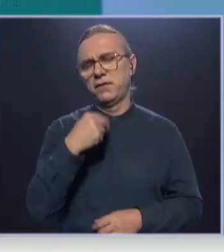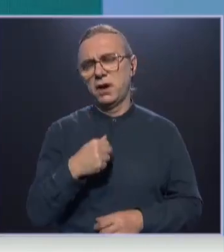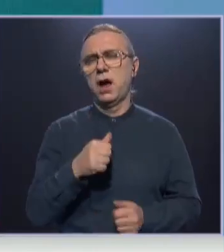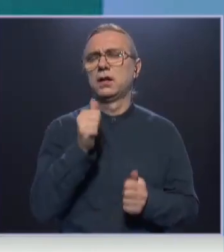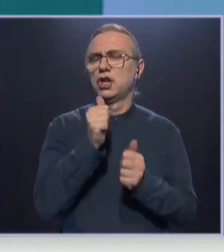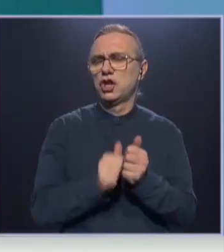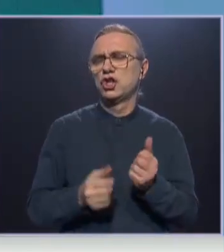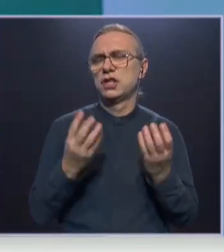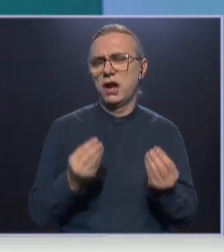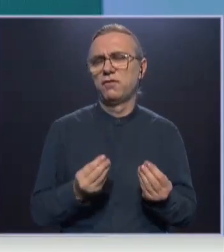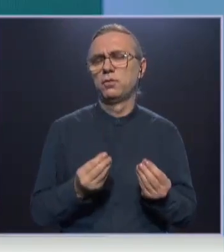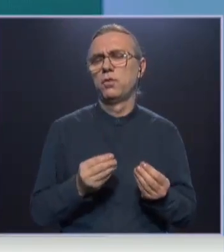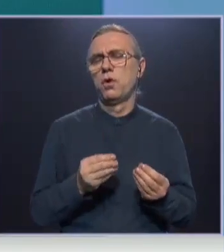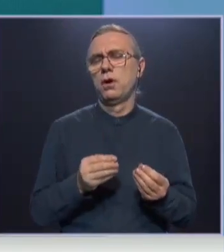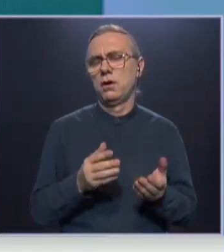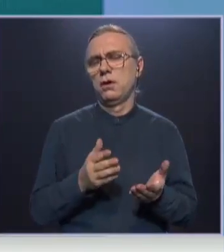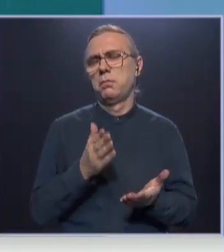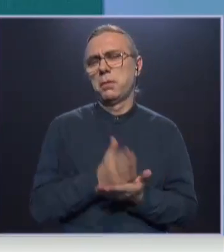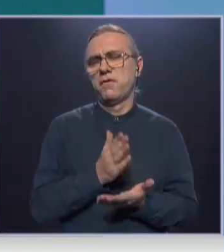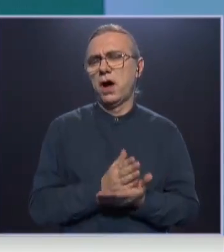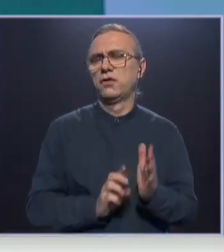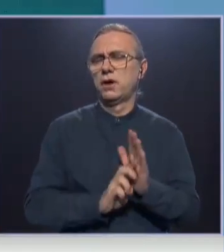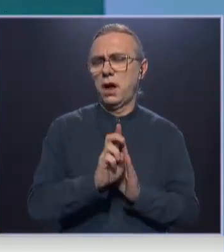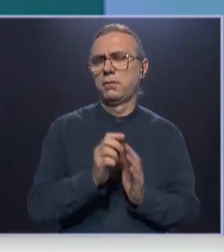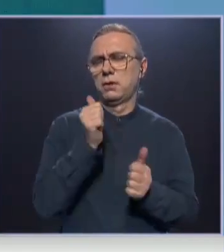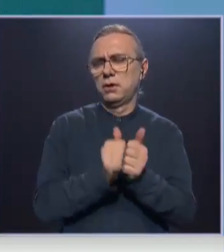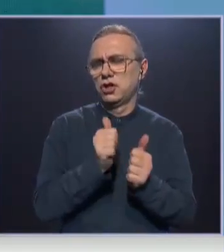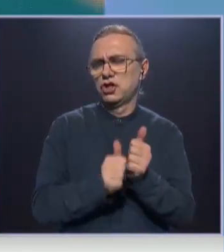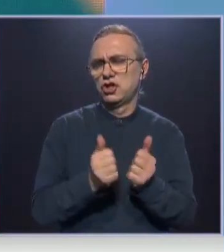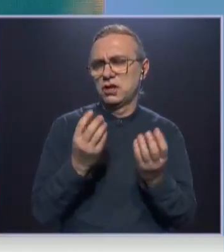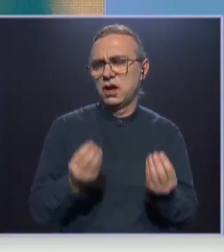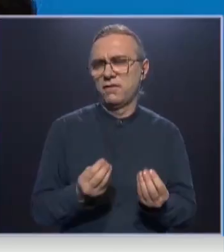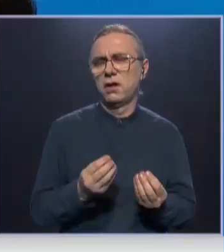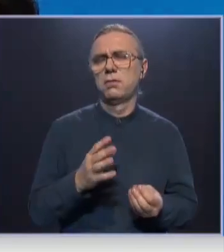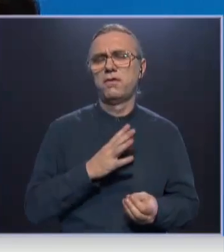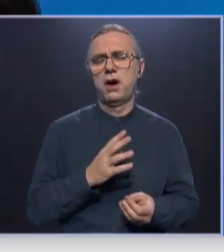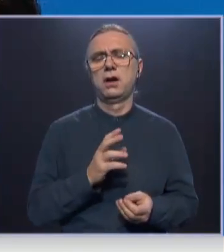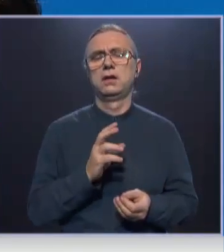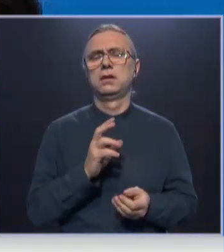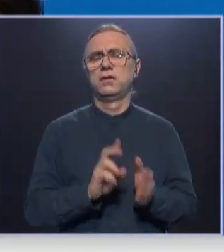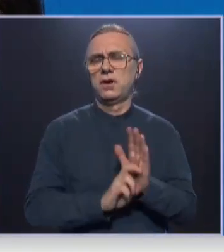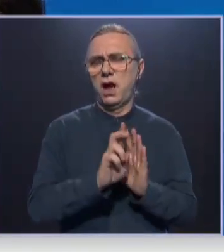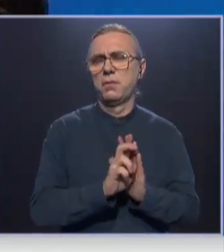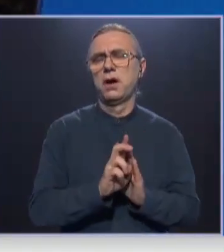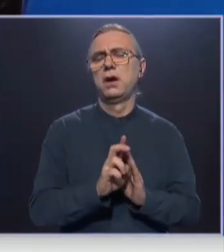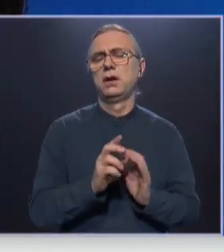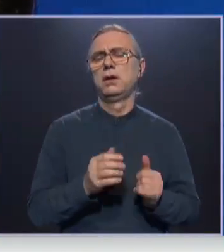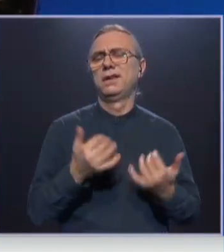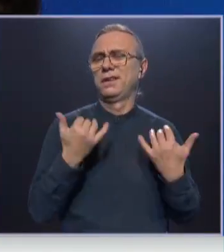ежедневному пребыванию в храме, к частому, почти ежедневному пребыванию на богослужении и теряет благоговение. Это очень